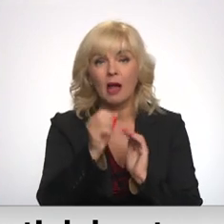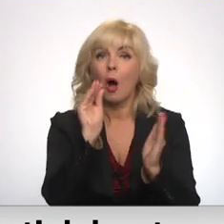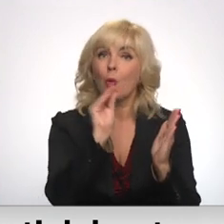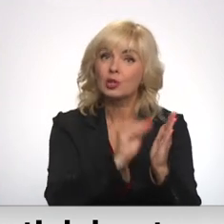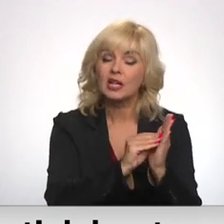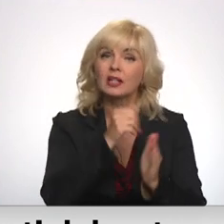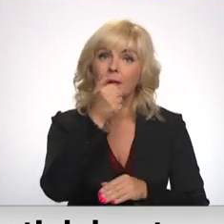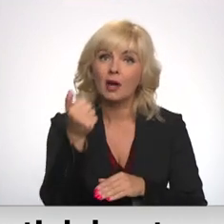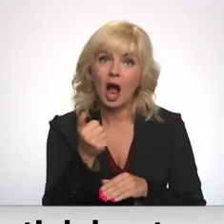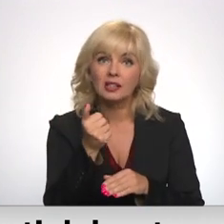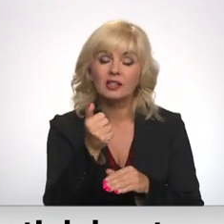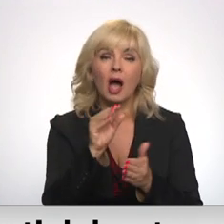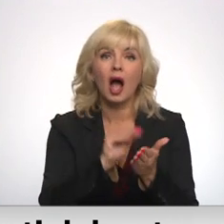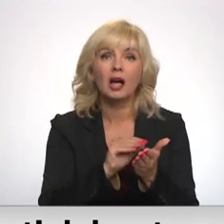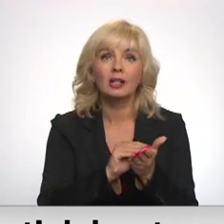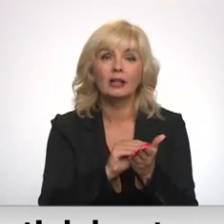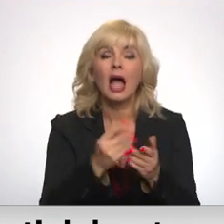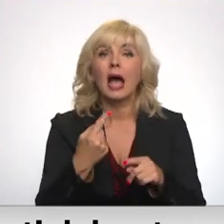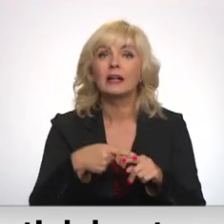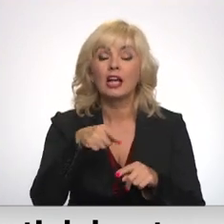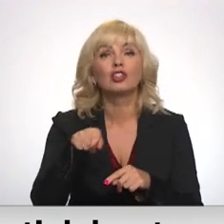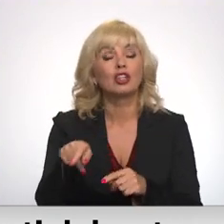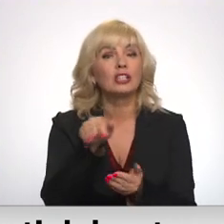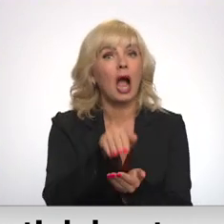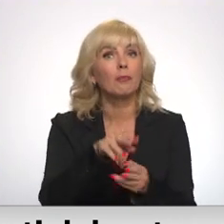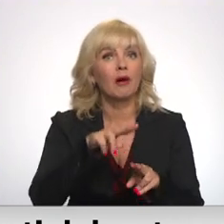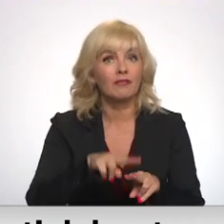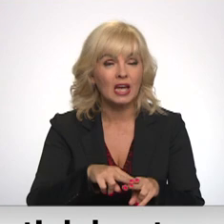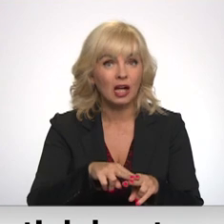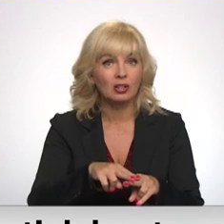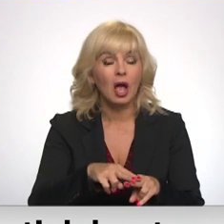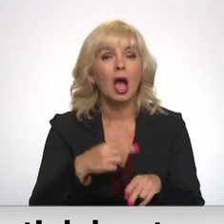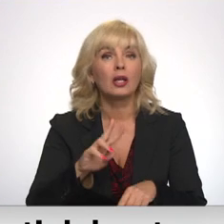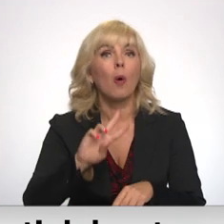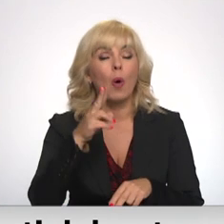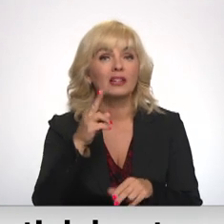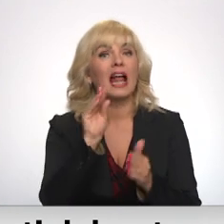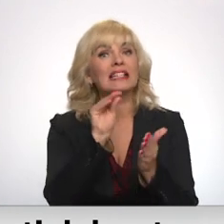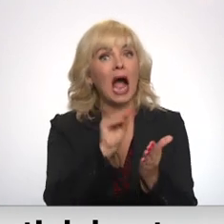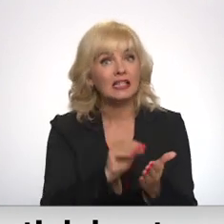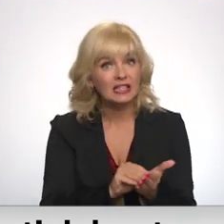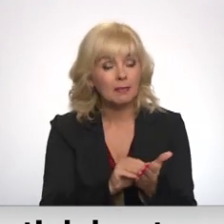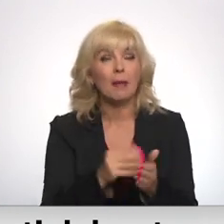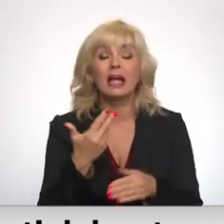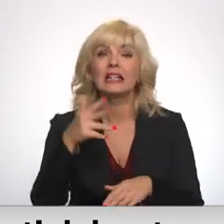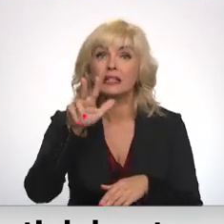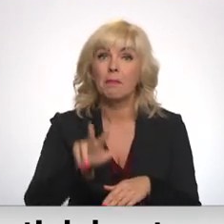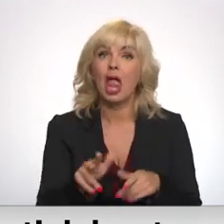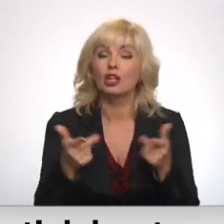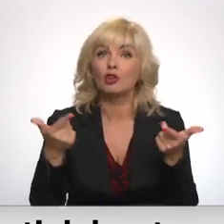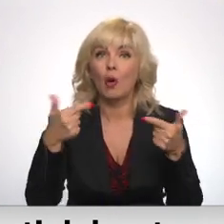un aktēšanas reize, ka, piemēram, šīs kapu vietas šogad ir aktētas otro reizi. Un 3 mēnešu